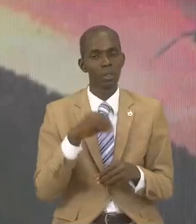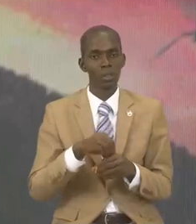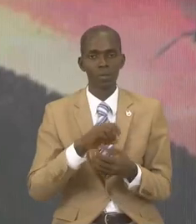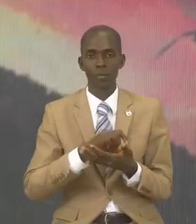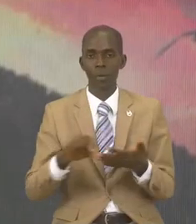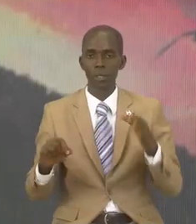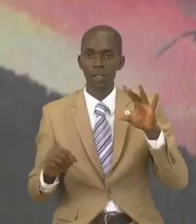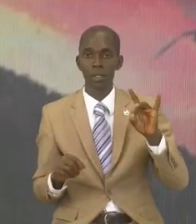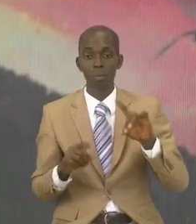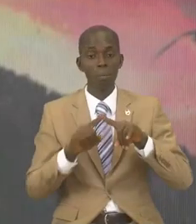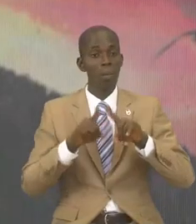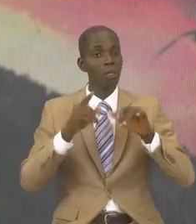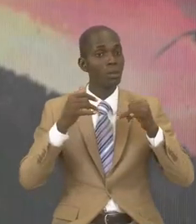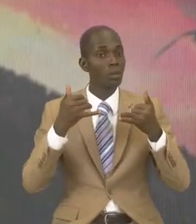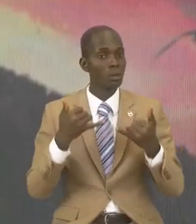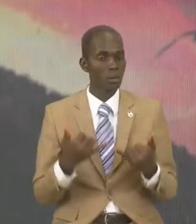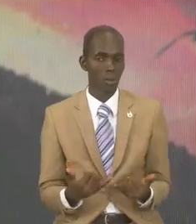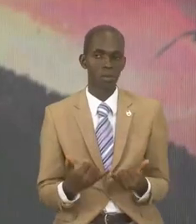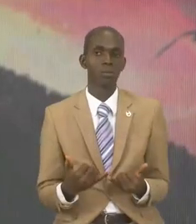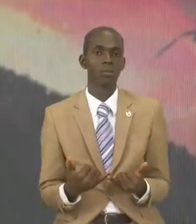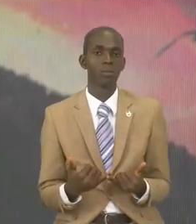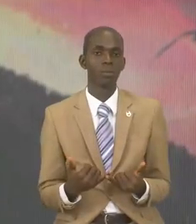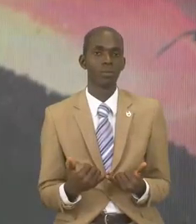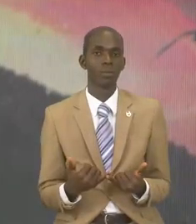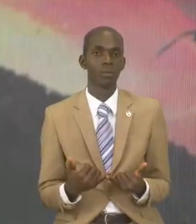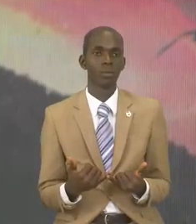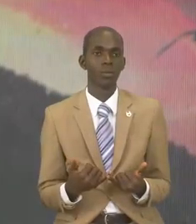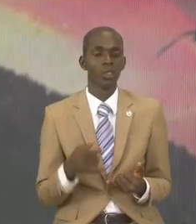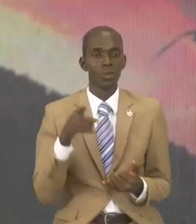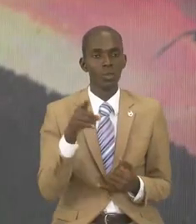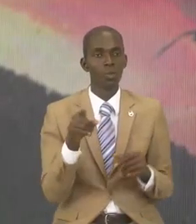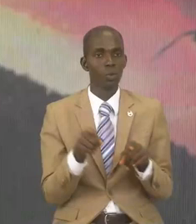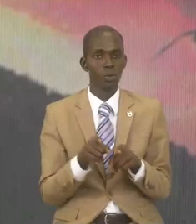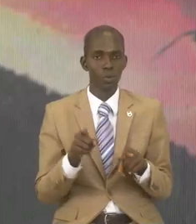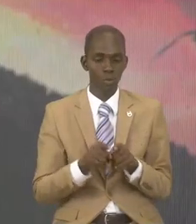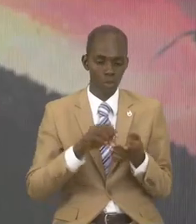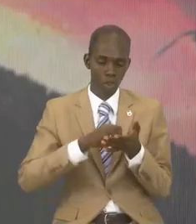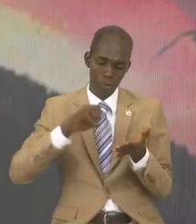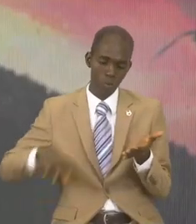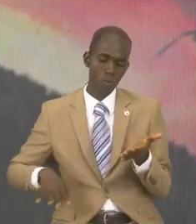parce que vous viviez dans ces péchés, verset 8, mais maintenant, renoncez